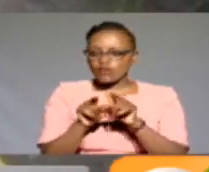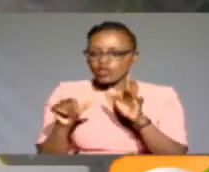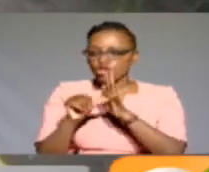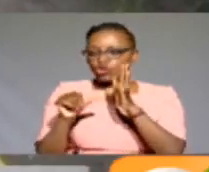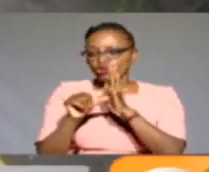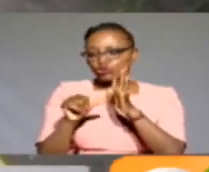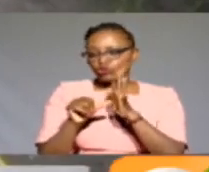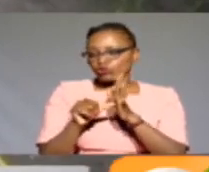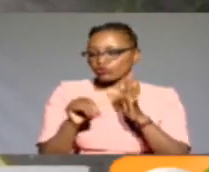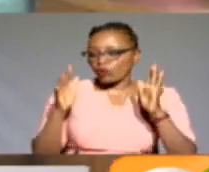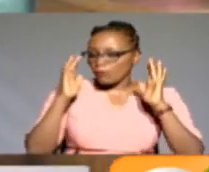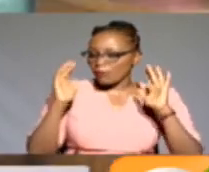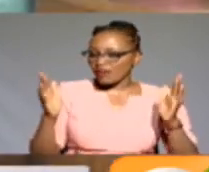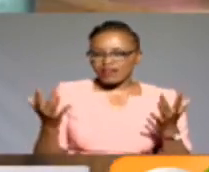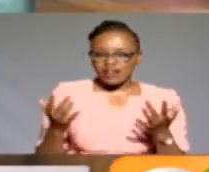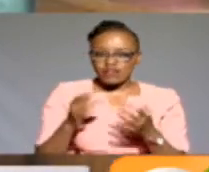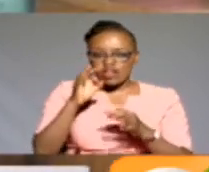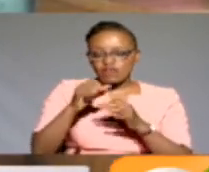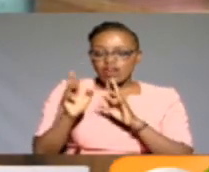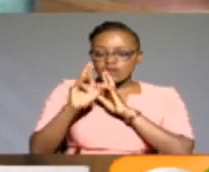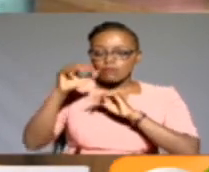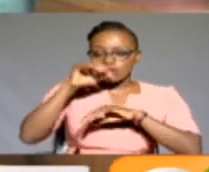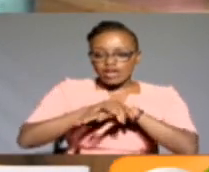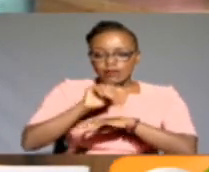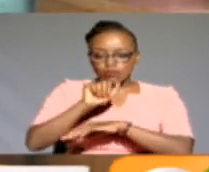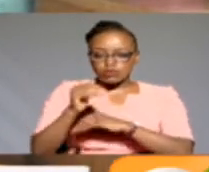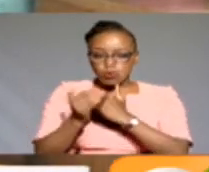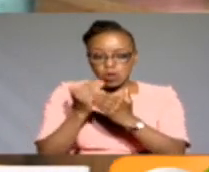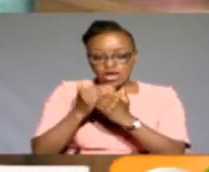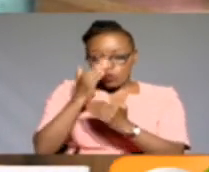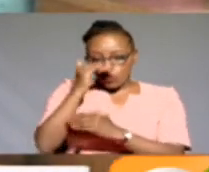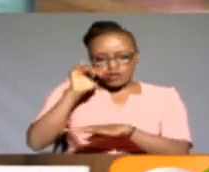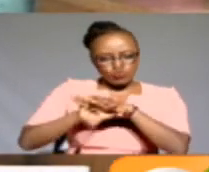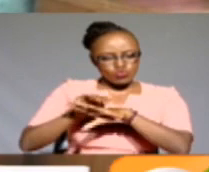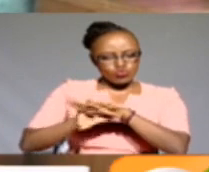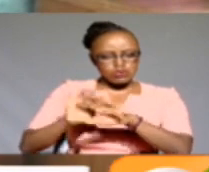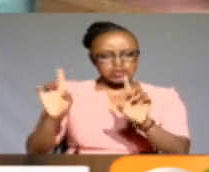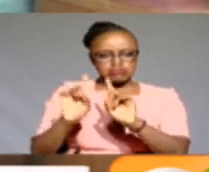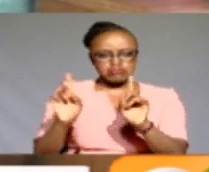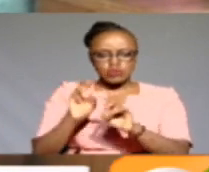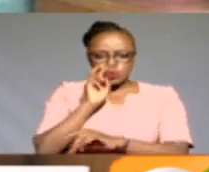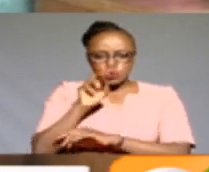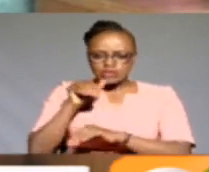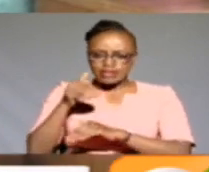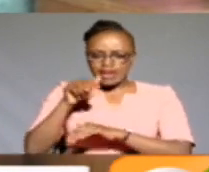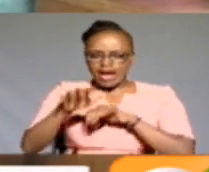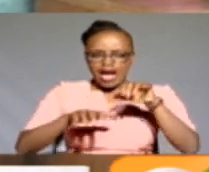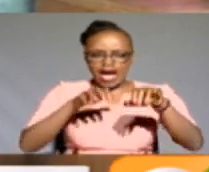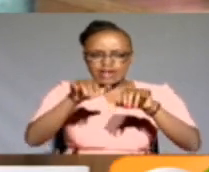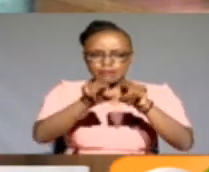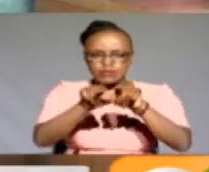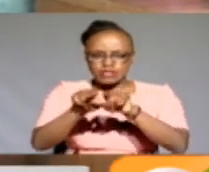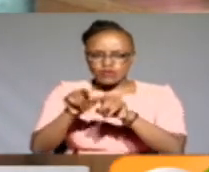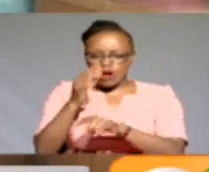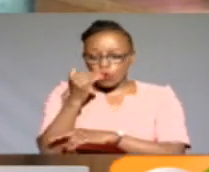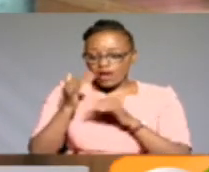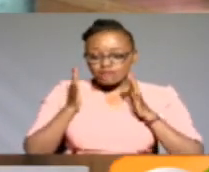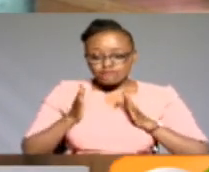mbeleni. Endapo ripoti itawafikia, yani waangalie, sababu najua sio vizuri pia ukiona mnyama yote naye